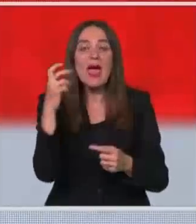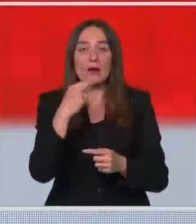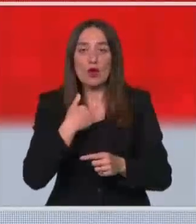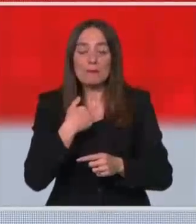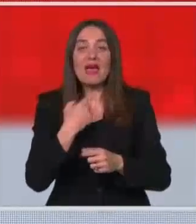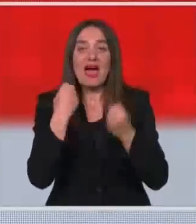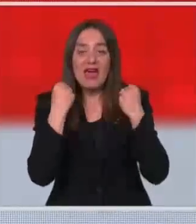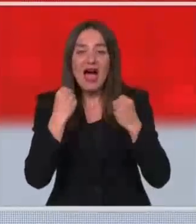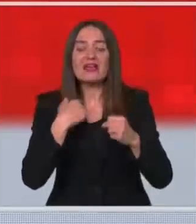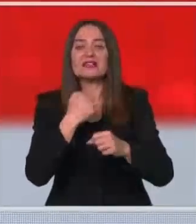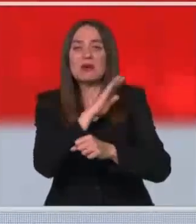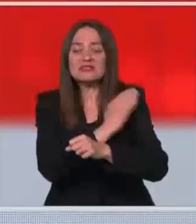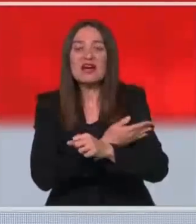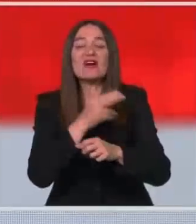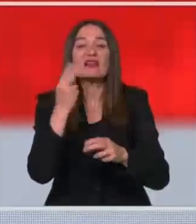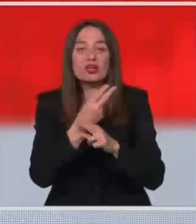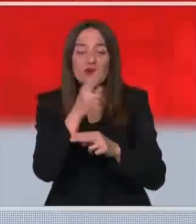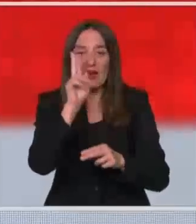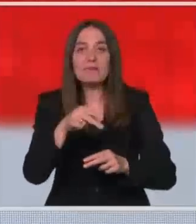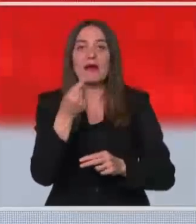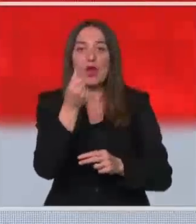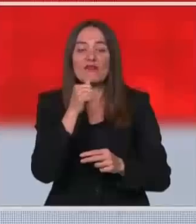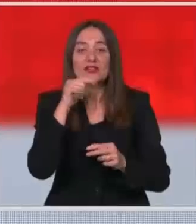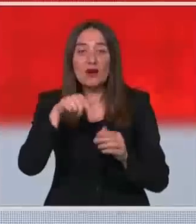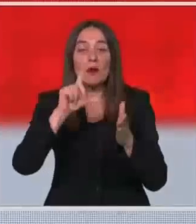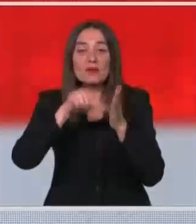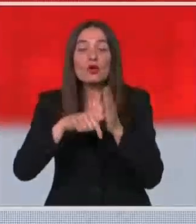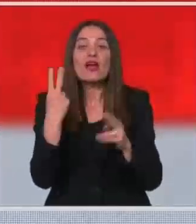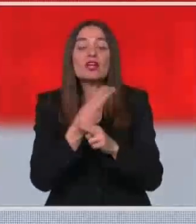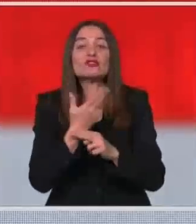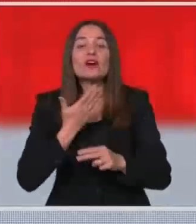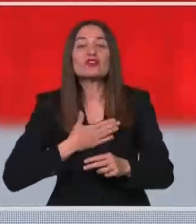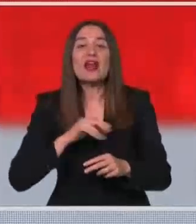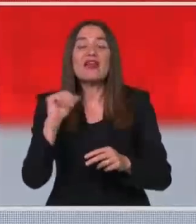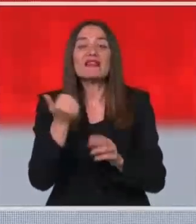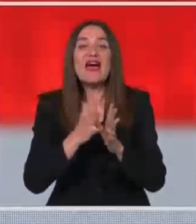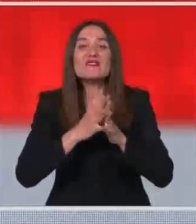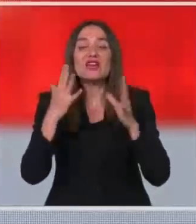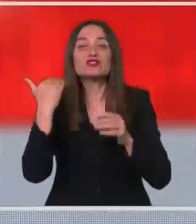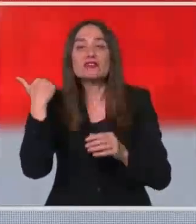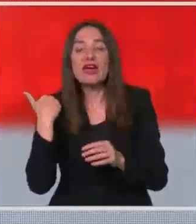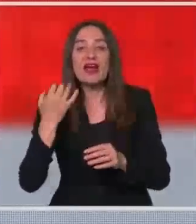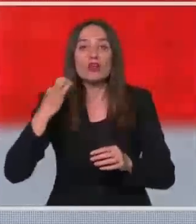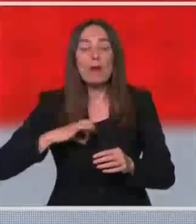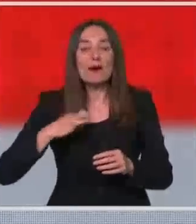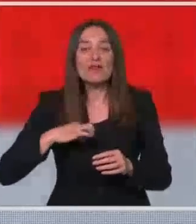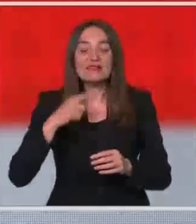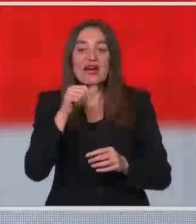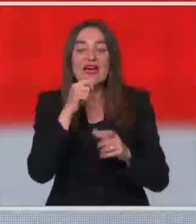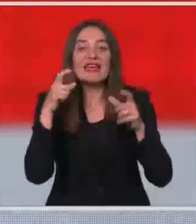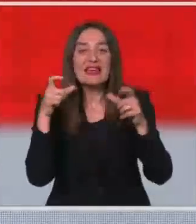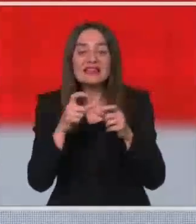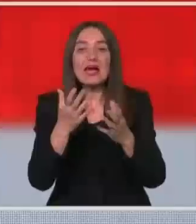jaka, snažni smo, jaki smo, država ima novac i u ovom trenutku država želi da najveći teret obaveza ili najveći teret